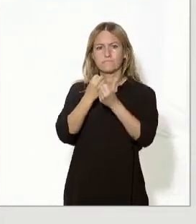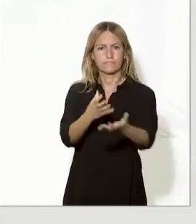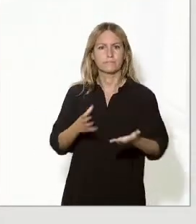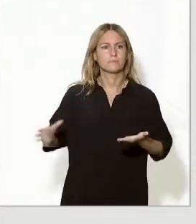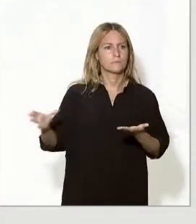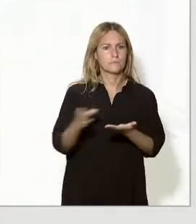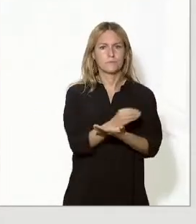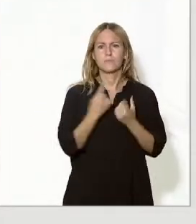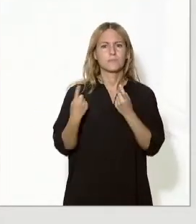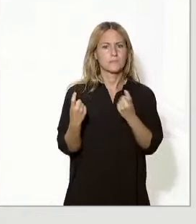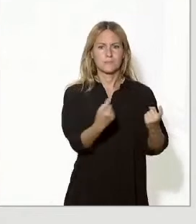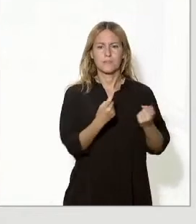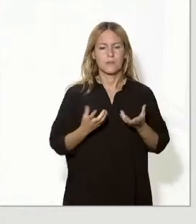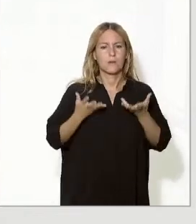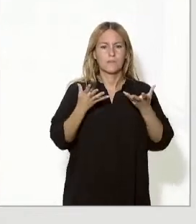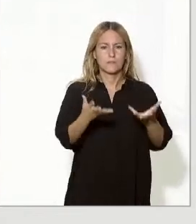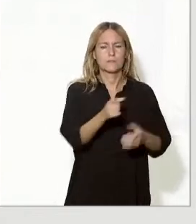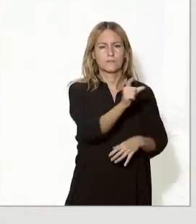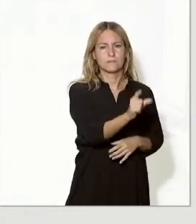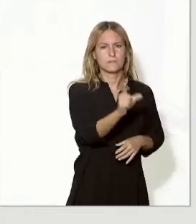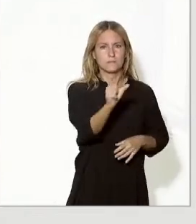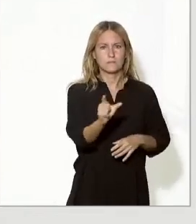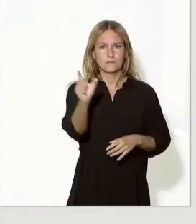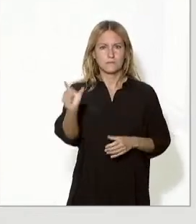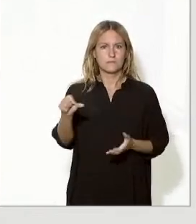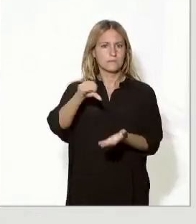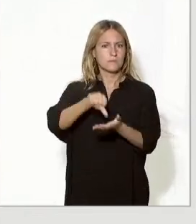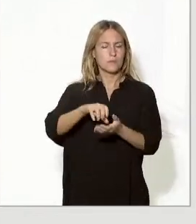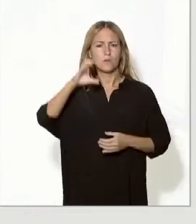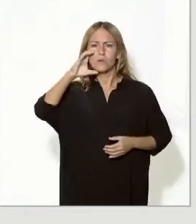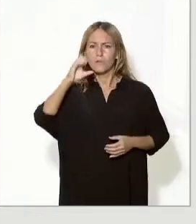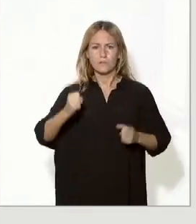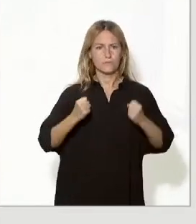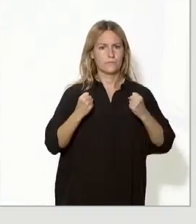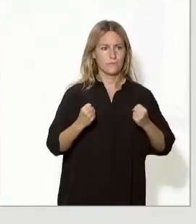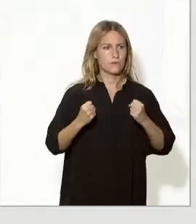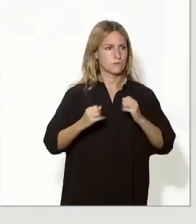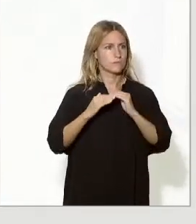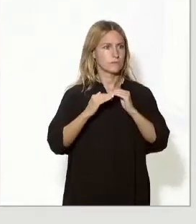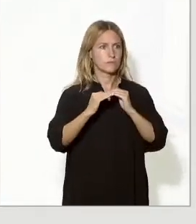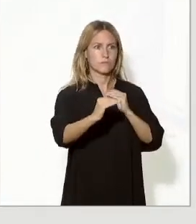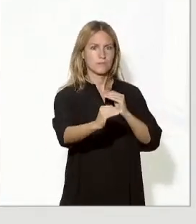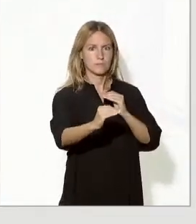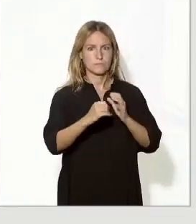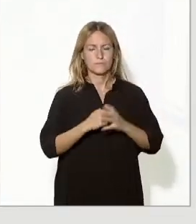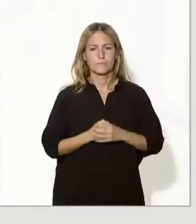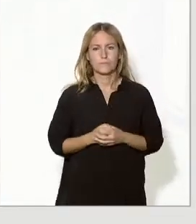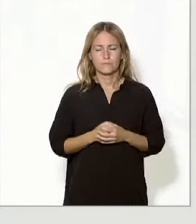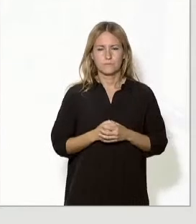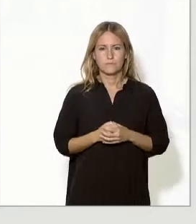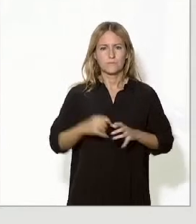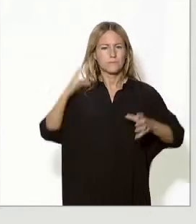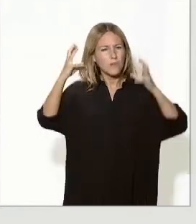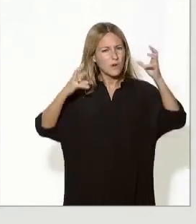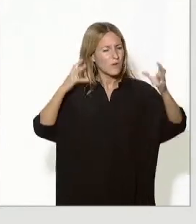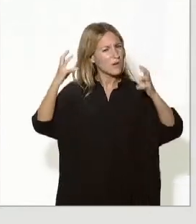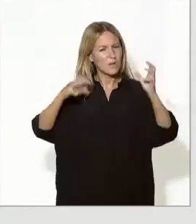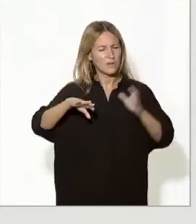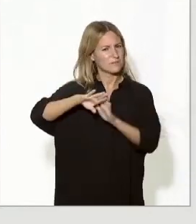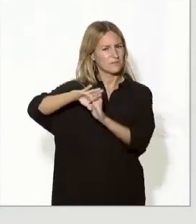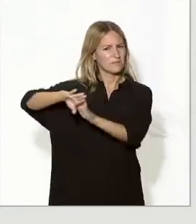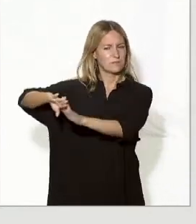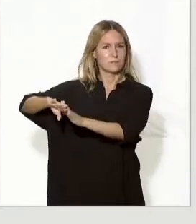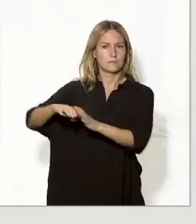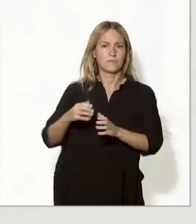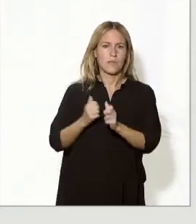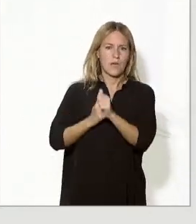la necessitat d'oferir a la ciutadania un govern fort i estable, allunyat del soroll, i que